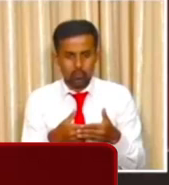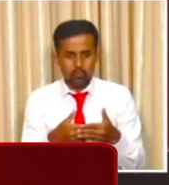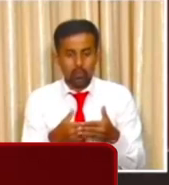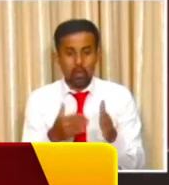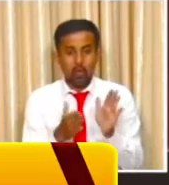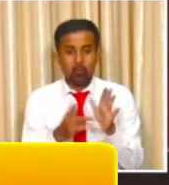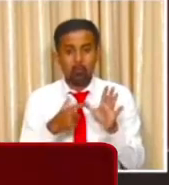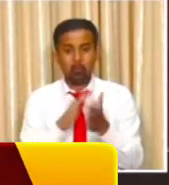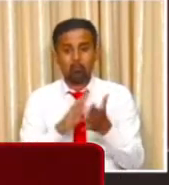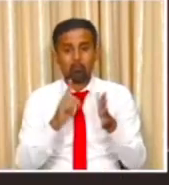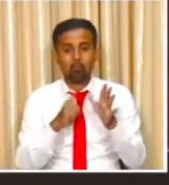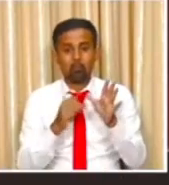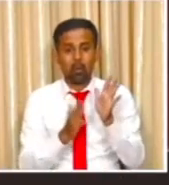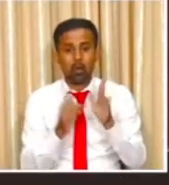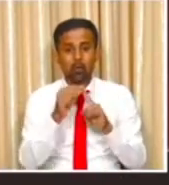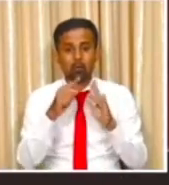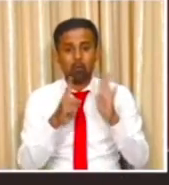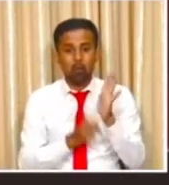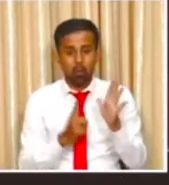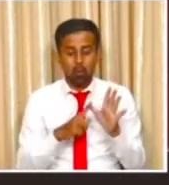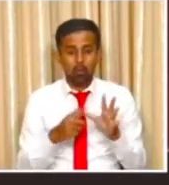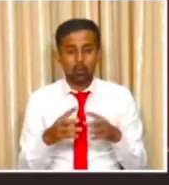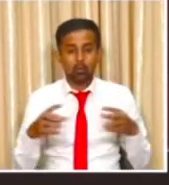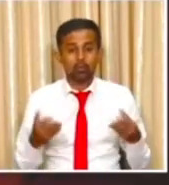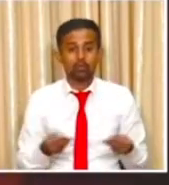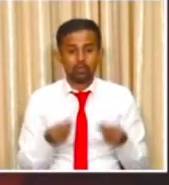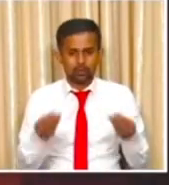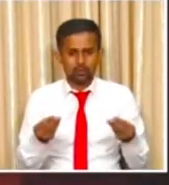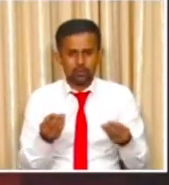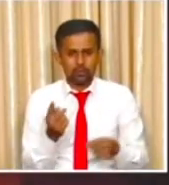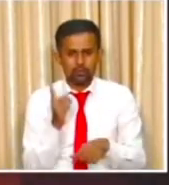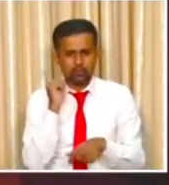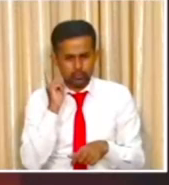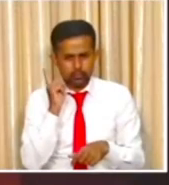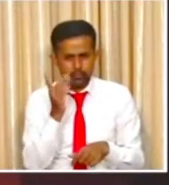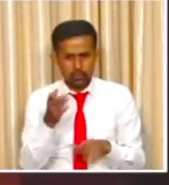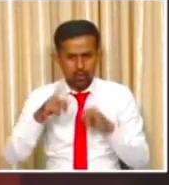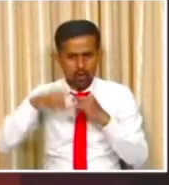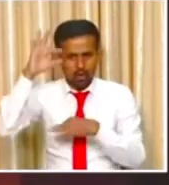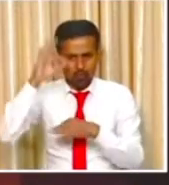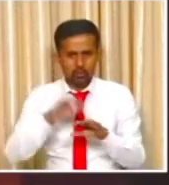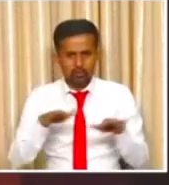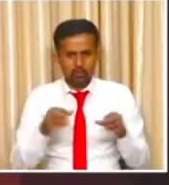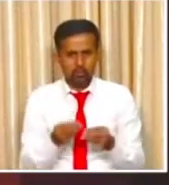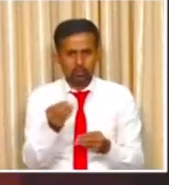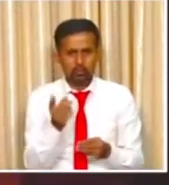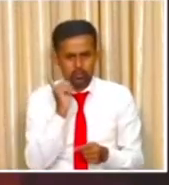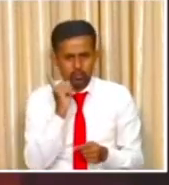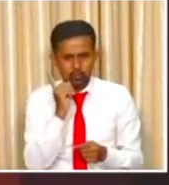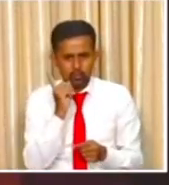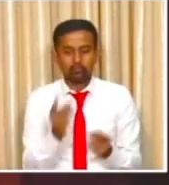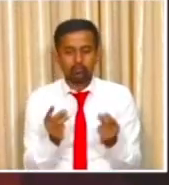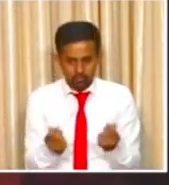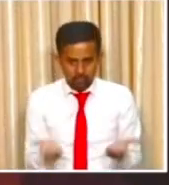महापोल शिष्यत् लबादी मे प्रमाद यकतिलातिपेनो विश्वविद्यालय शिशुदू दर्वांट एक